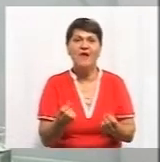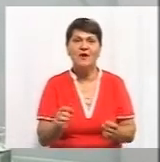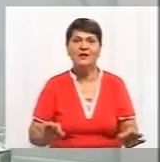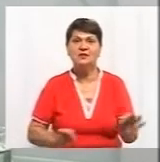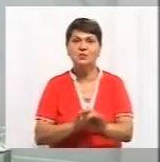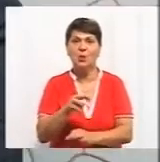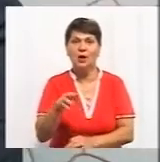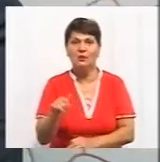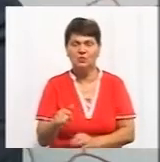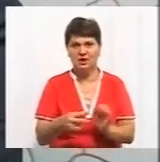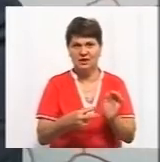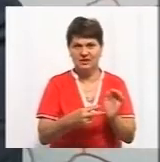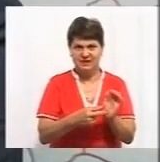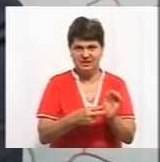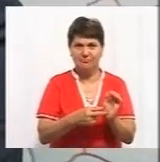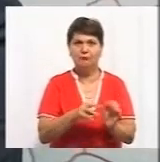Вартість загалом